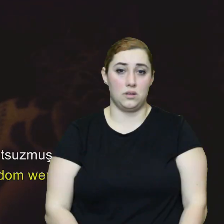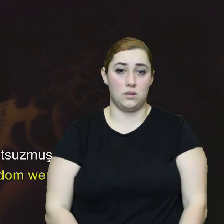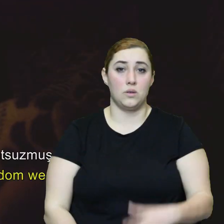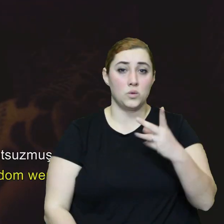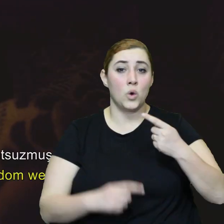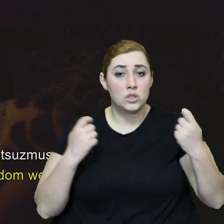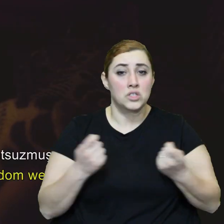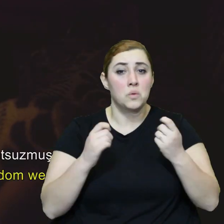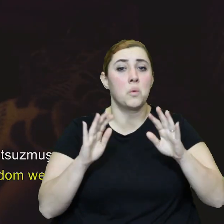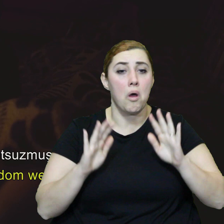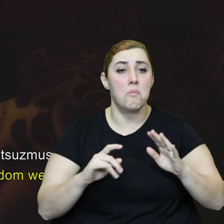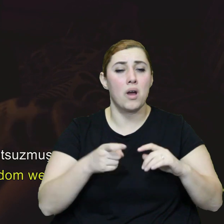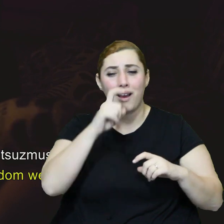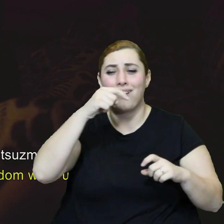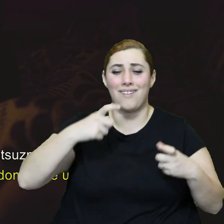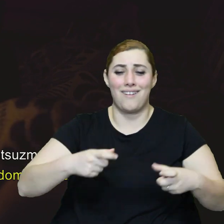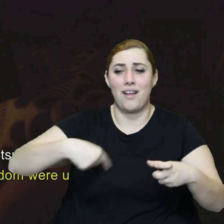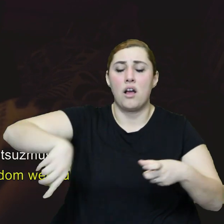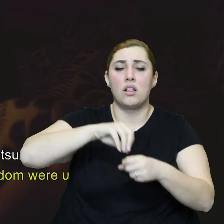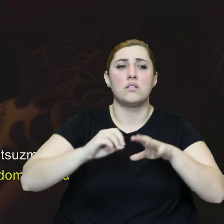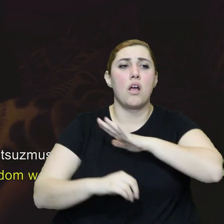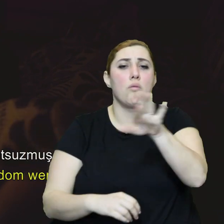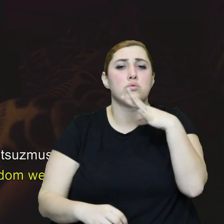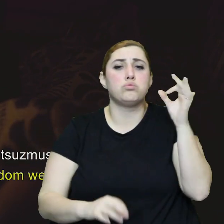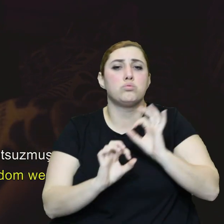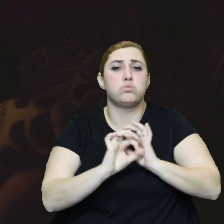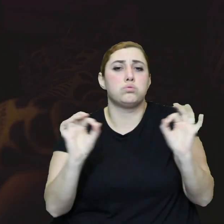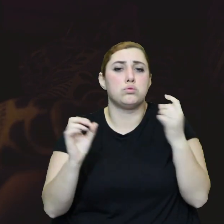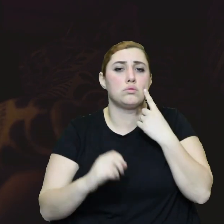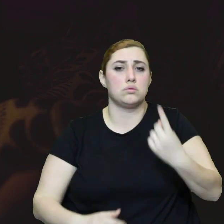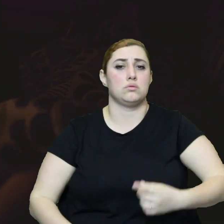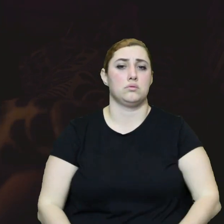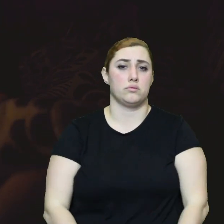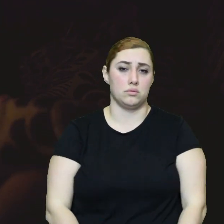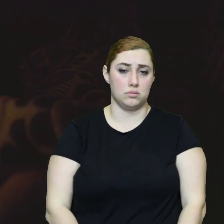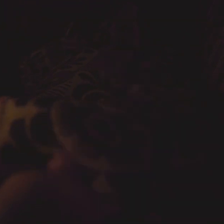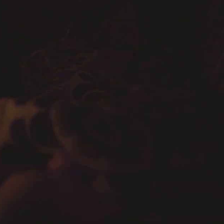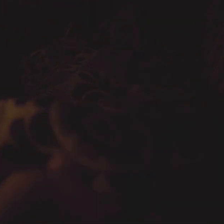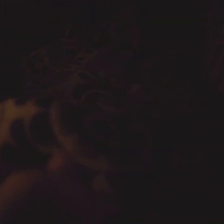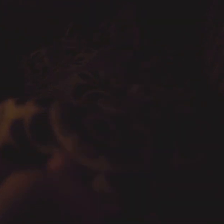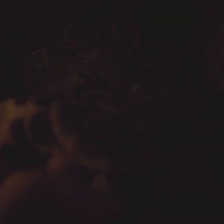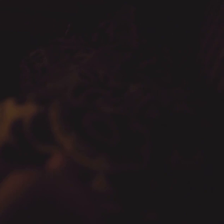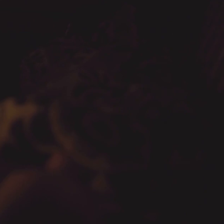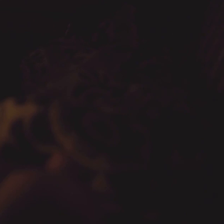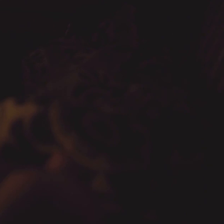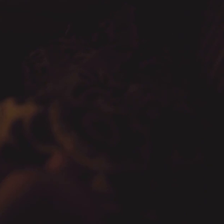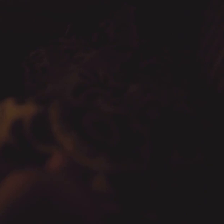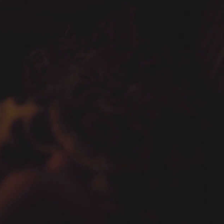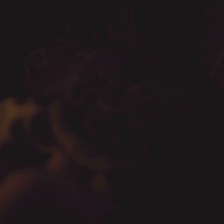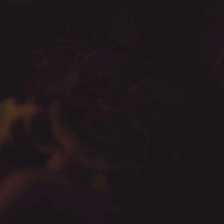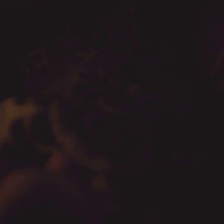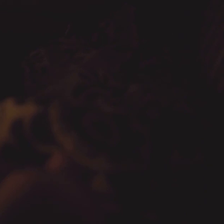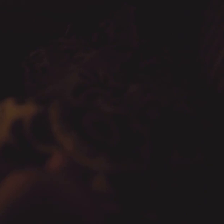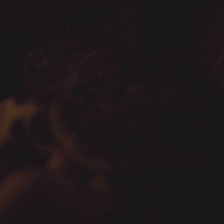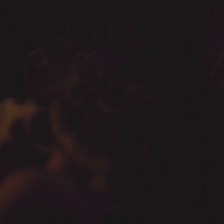Çok çalışmasına rağmen krallıkta herkes mutsuzmuş. Mum ışığındalar. Anne eşiyle ilgileniyor. Kadın dönüp mumlu